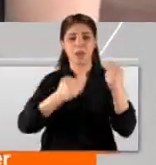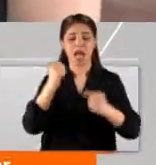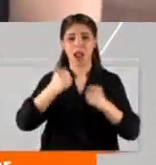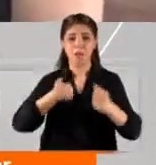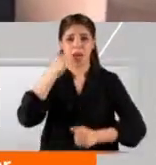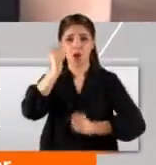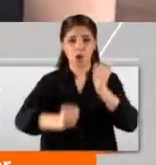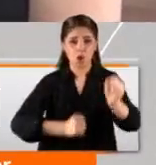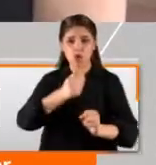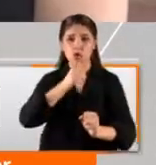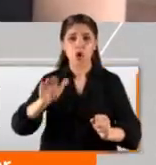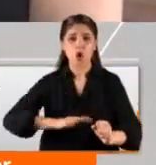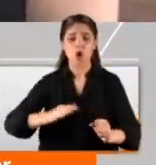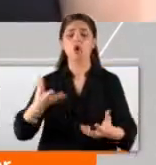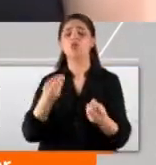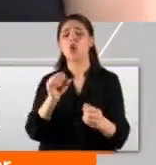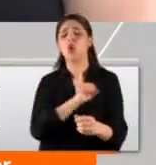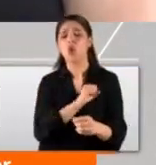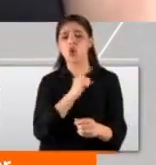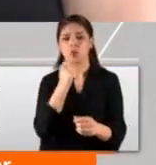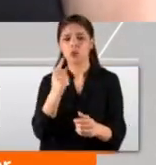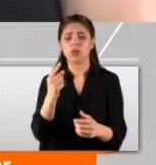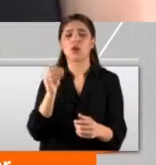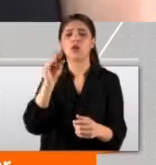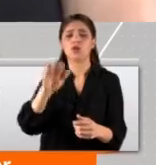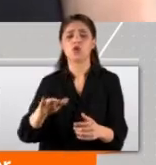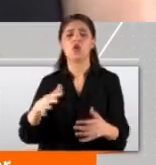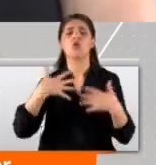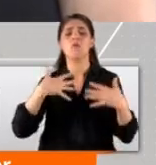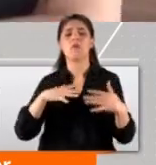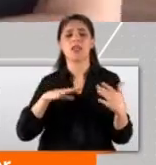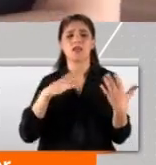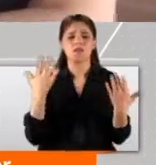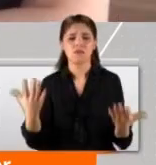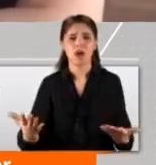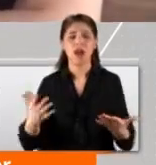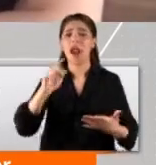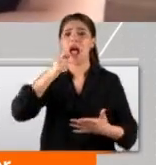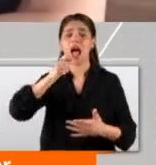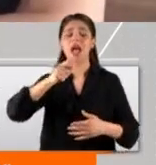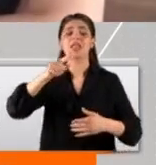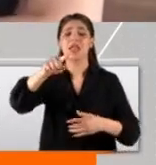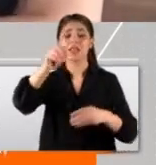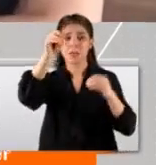koştum. Oğlum dedi anne çok korktum dedi. Çocuğum panikten kilitlenmiş durumdaydı. Anahtarı eğer arabanın üzerinde bırakmış olsaydın.